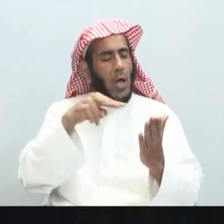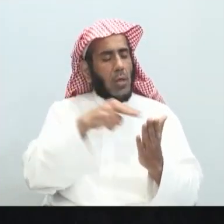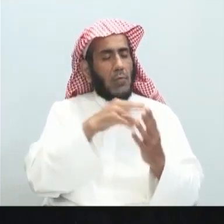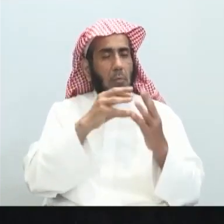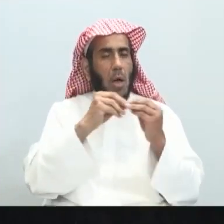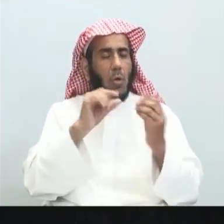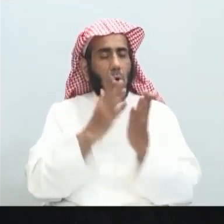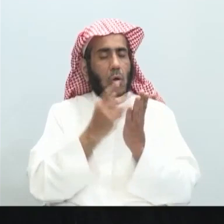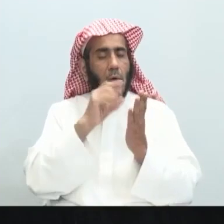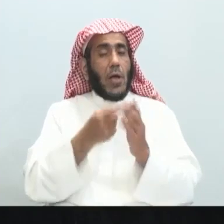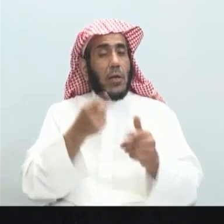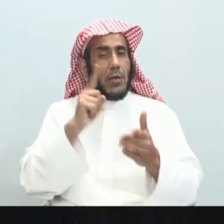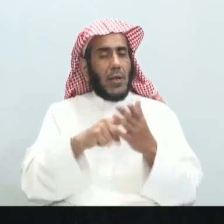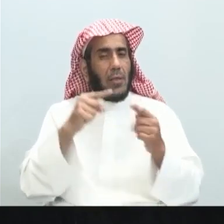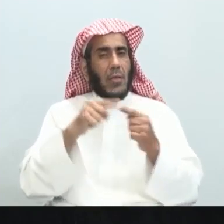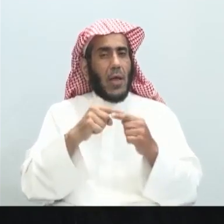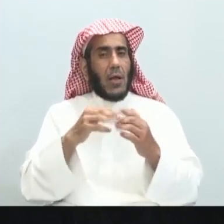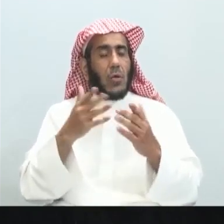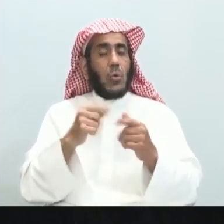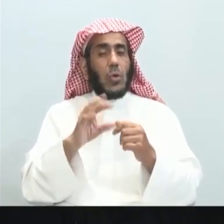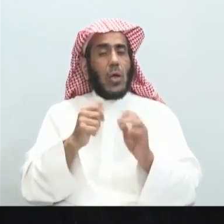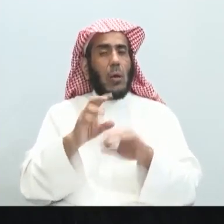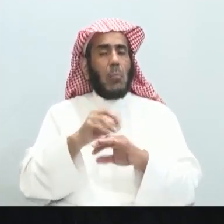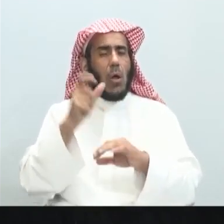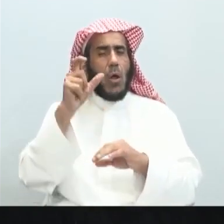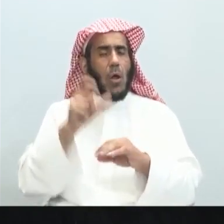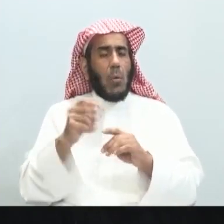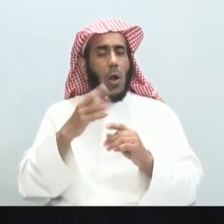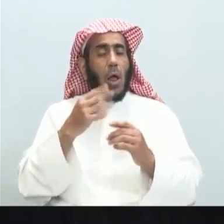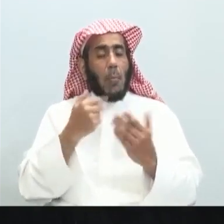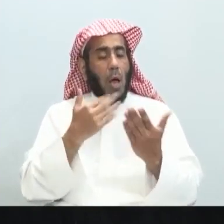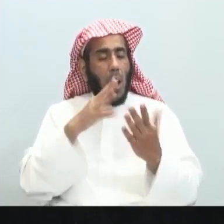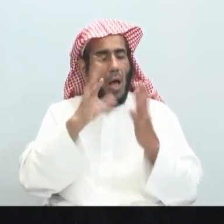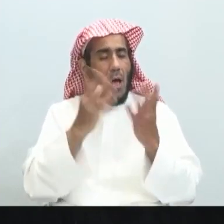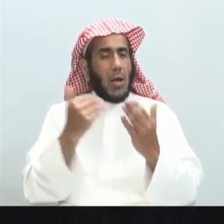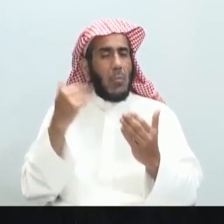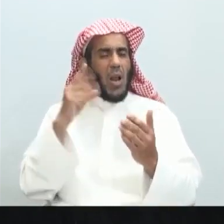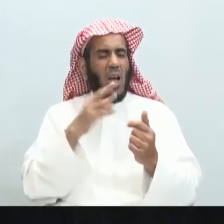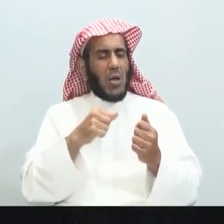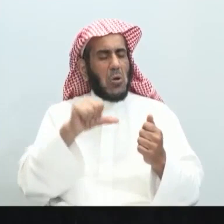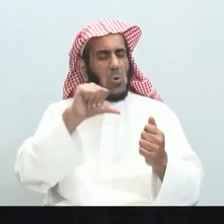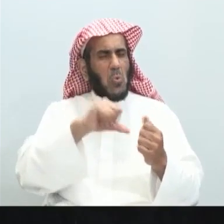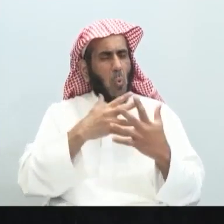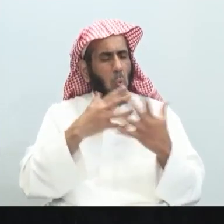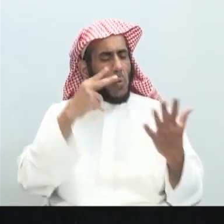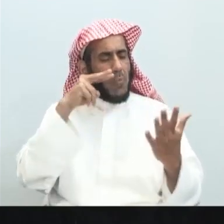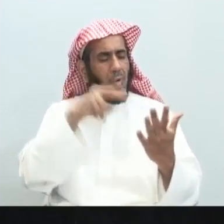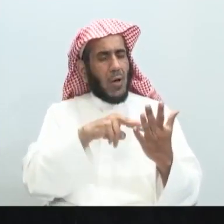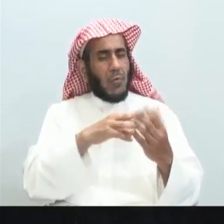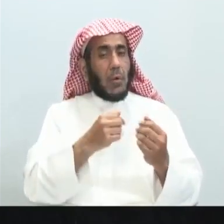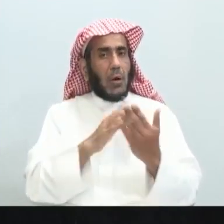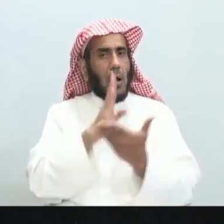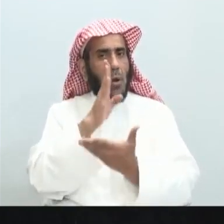معانيه فان ذلك يطلع المراه على معالم الخير والشر بحذافيرها فمن رام